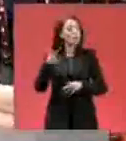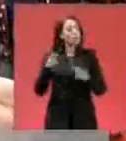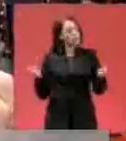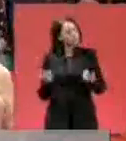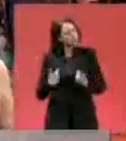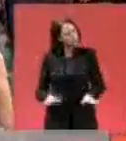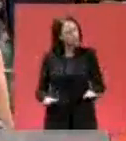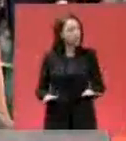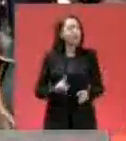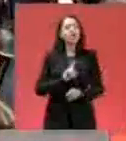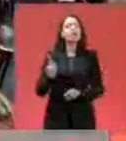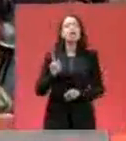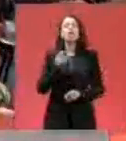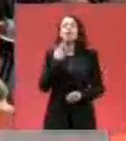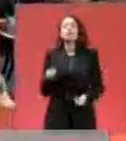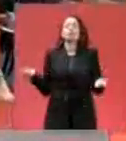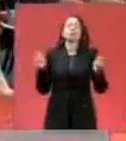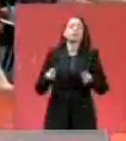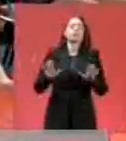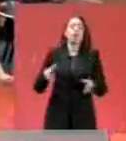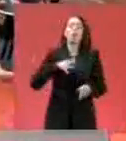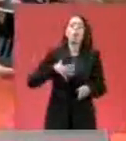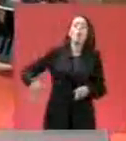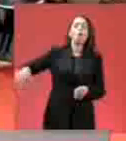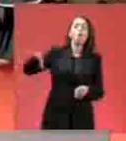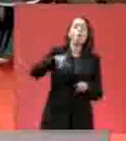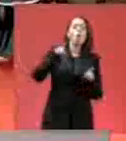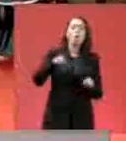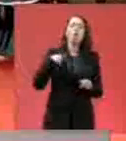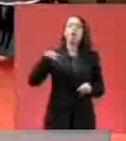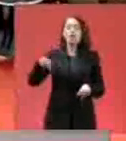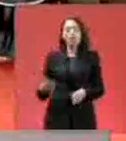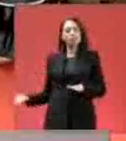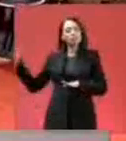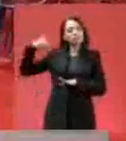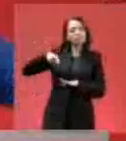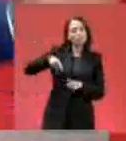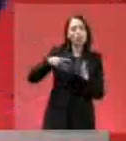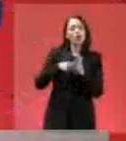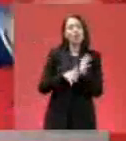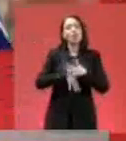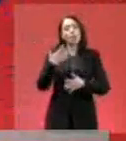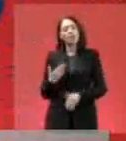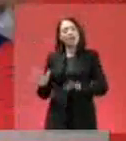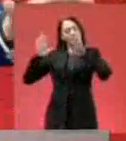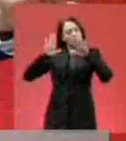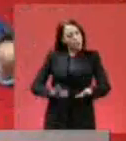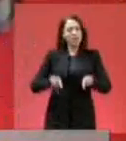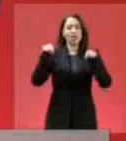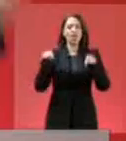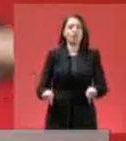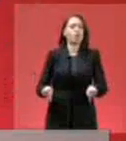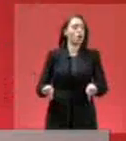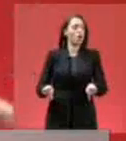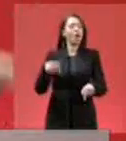Έγινε και δεν ξεγίνεται. Ο λαός ήρθε στο προσκήνιο το 2015 για να μείνει οριστικά στο προσκήνιο.